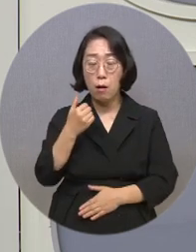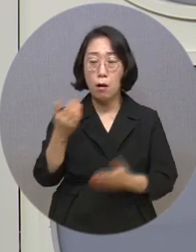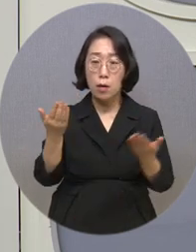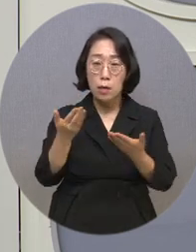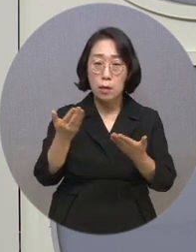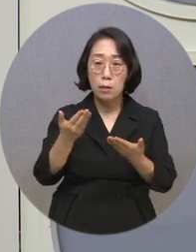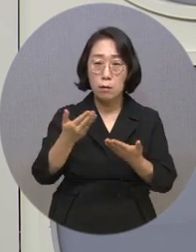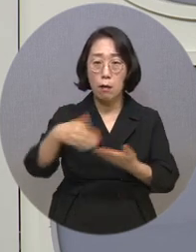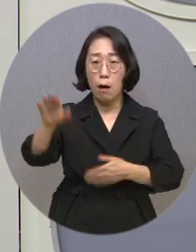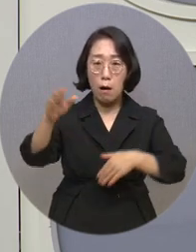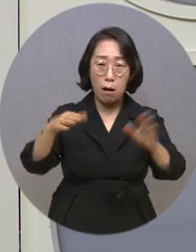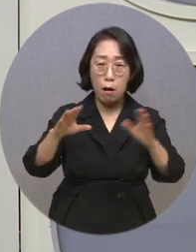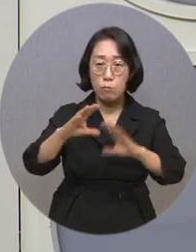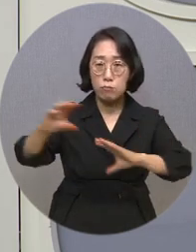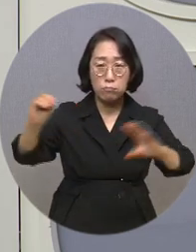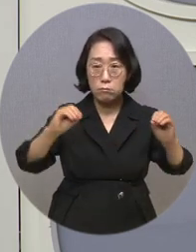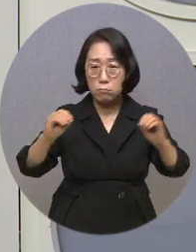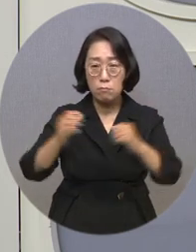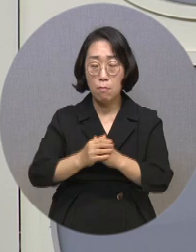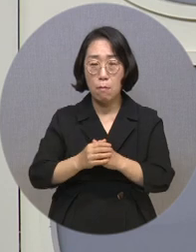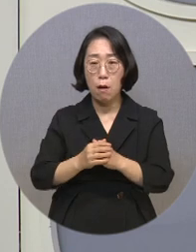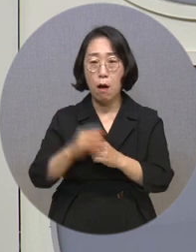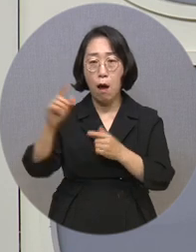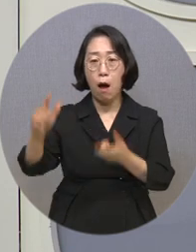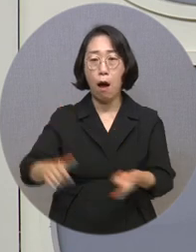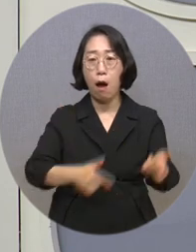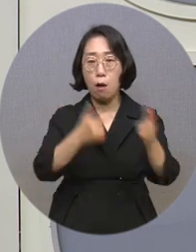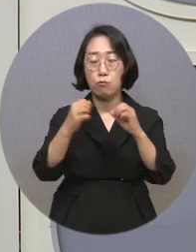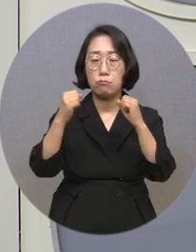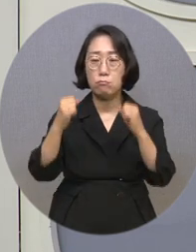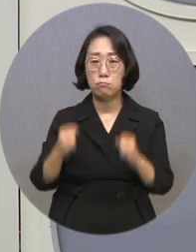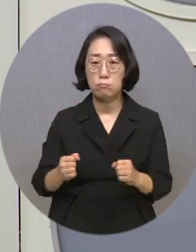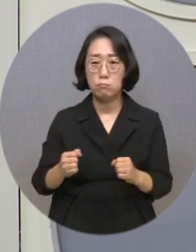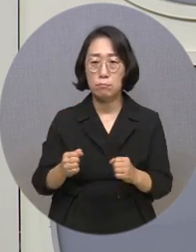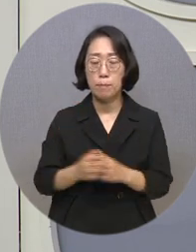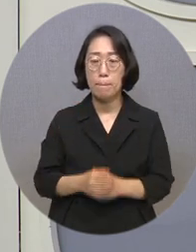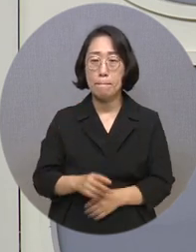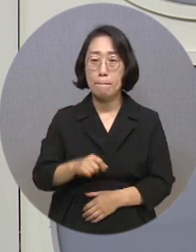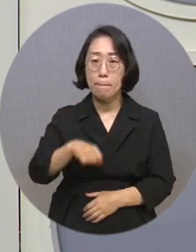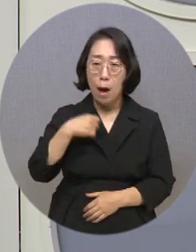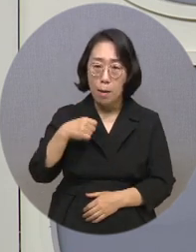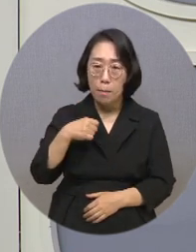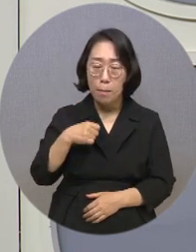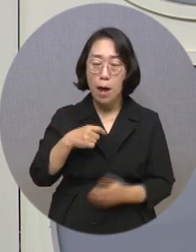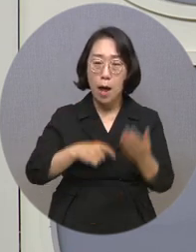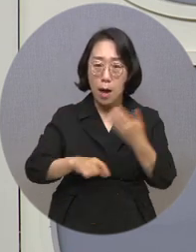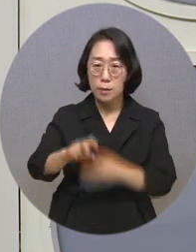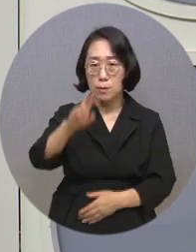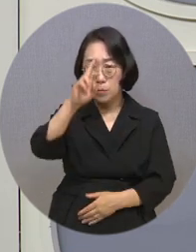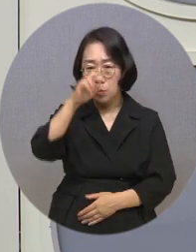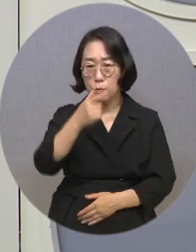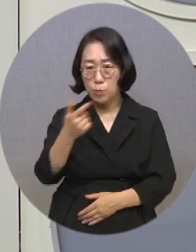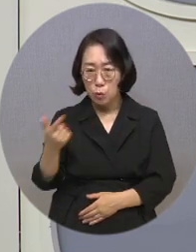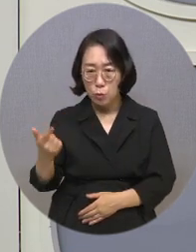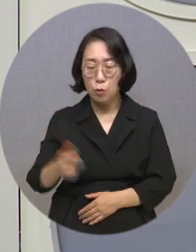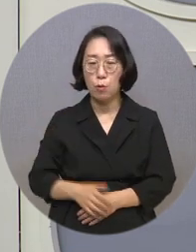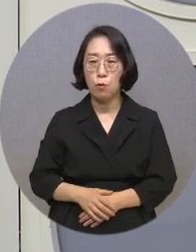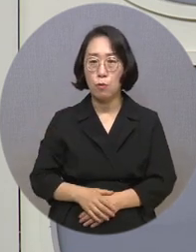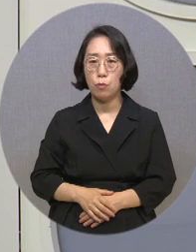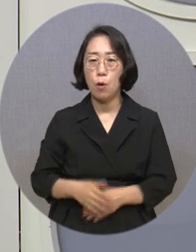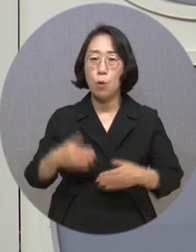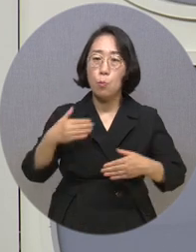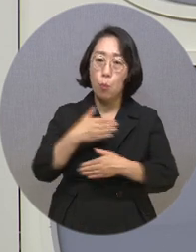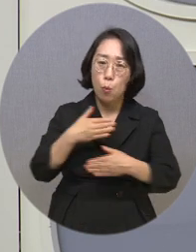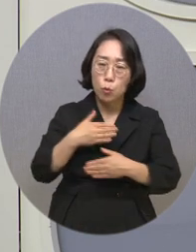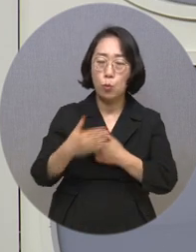일 나가는데 아침 저녁 세 끼를 새로운 진지를 해드리면서 일주일에 꼬박꼬박 목욕시키고